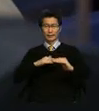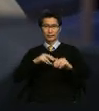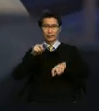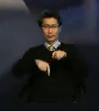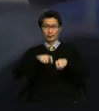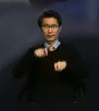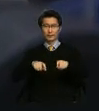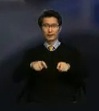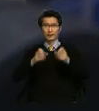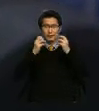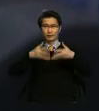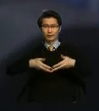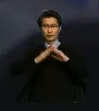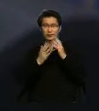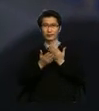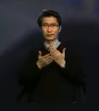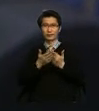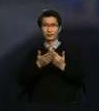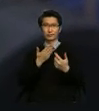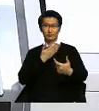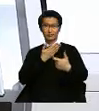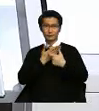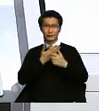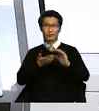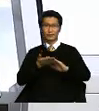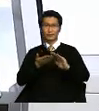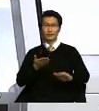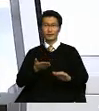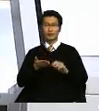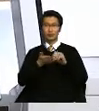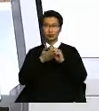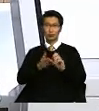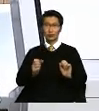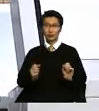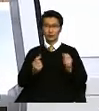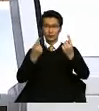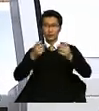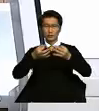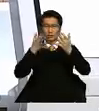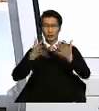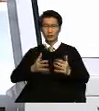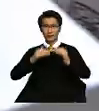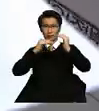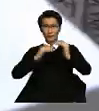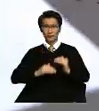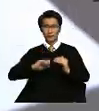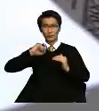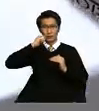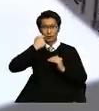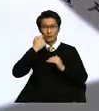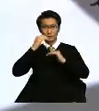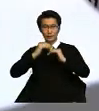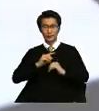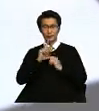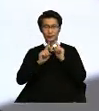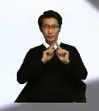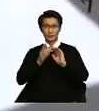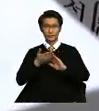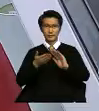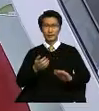재설치 촉구라는 문구가 선명히 적혀 있습니다. 접수와 동시에 그간의 과정과 애로 사항을